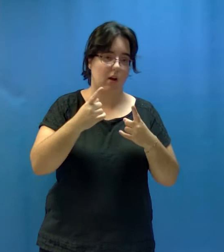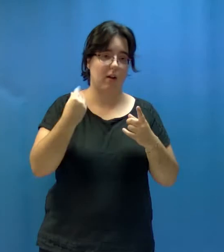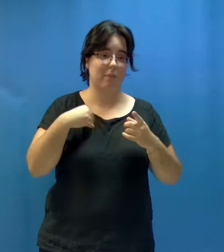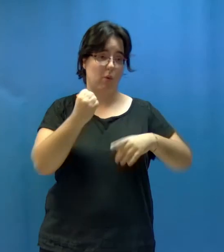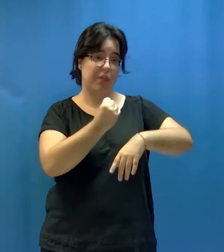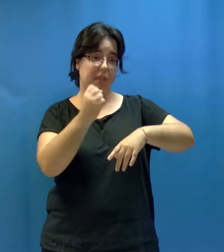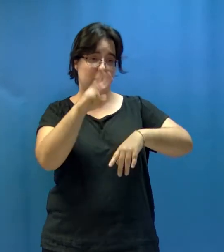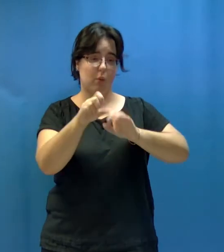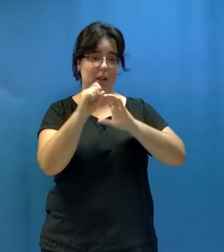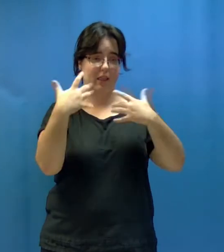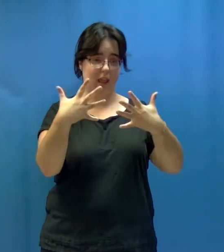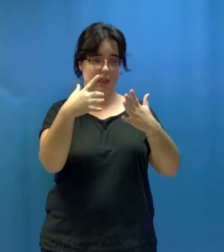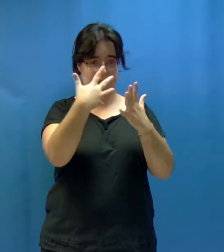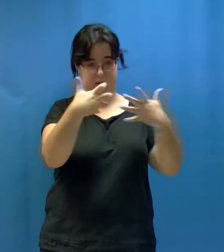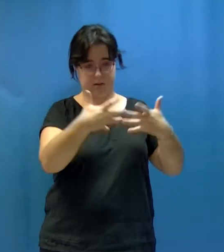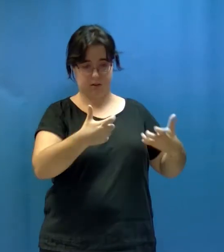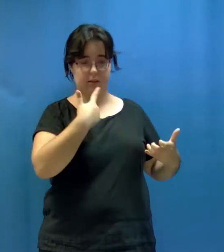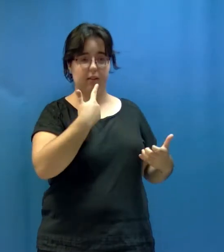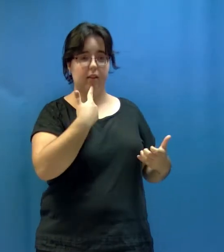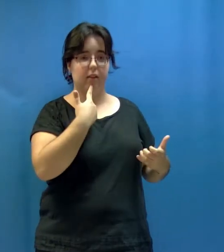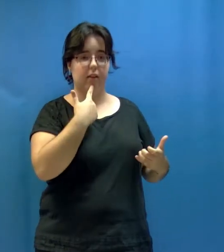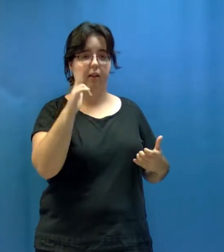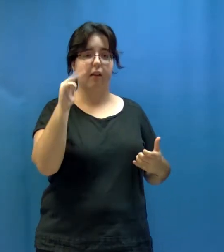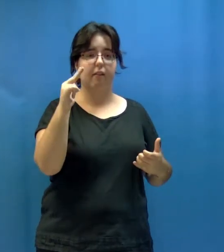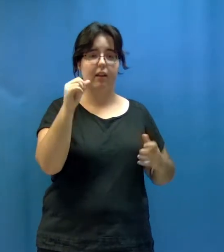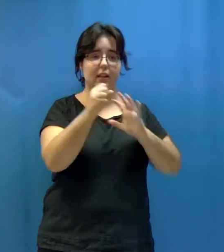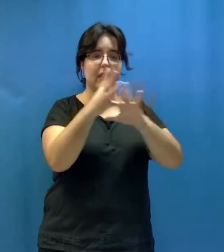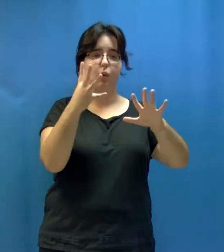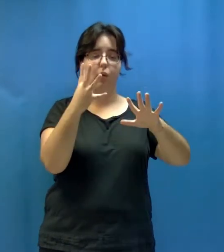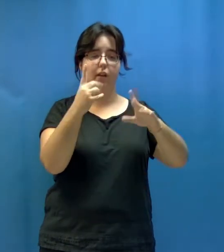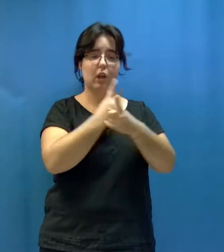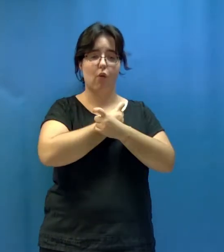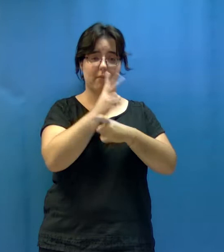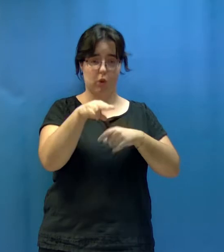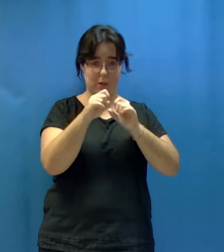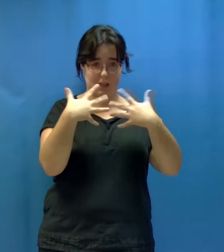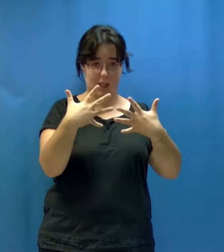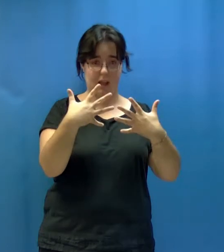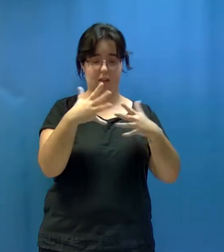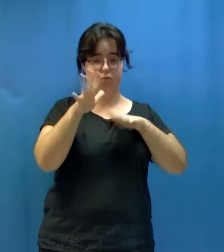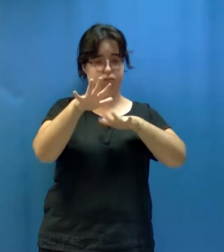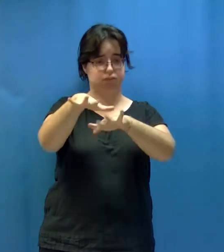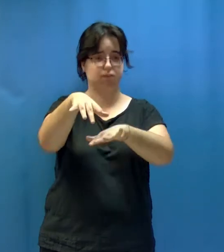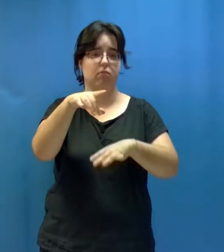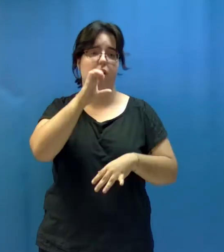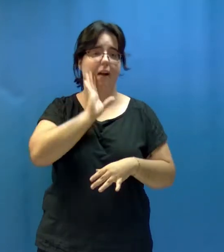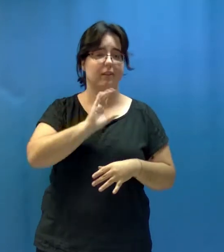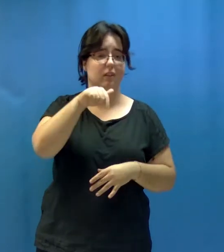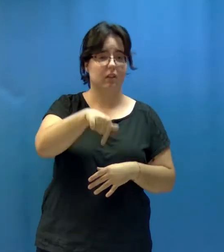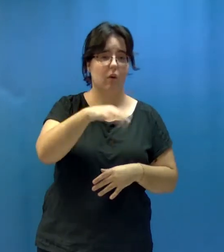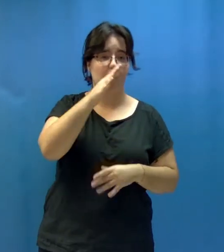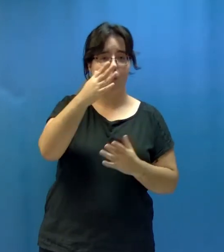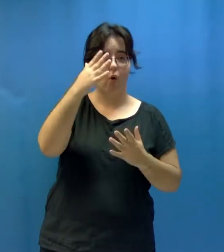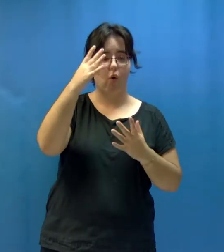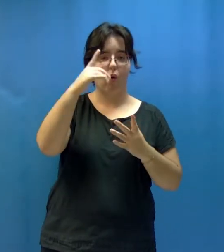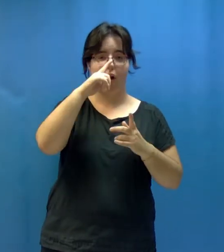Així està escrit. Ayer viernes 19 de noviembre de 2010 se realizó una concentración en Castellón de la Plana para conmemorar el aniversario de la muerte